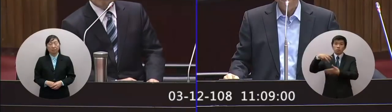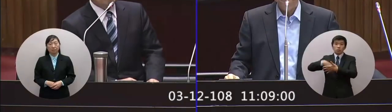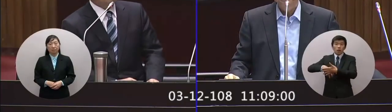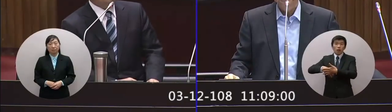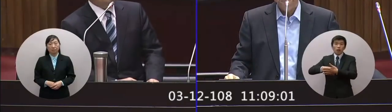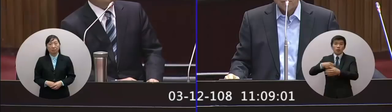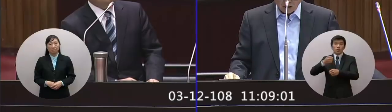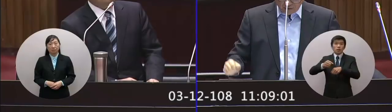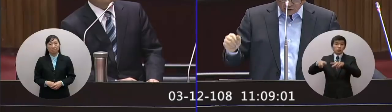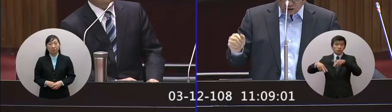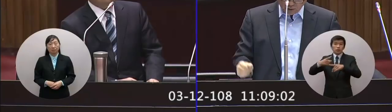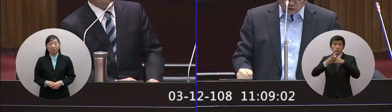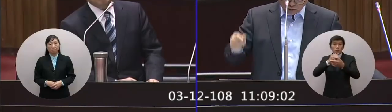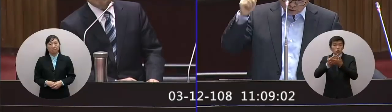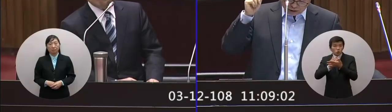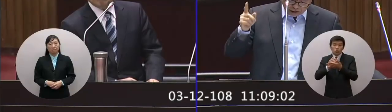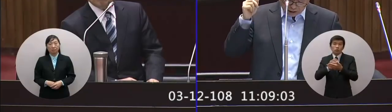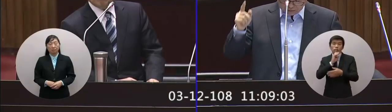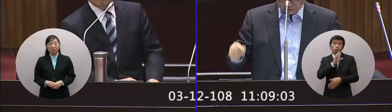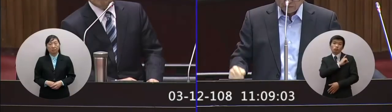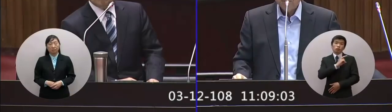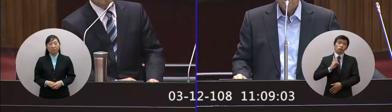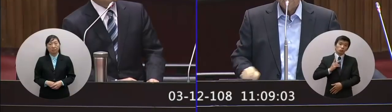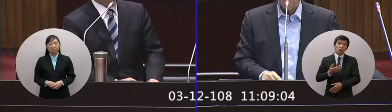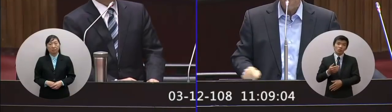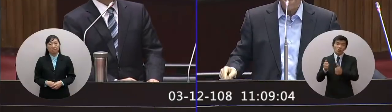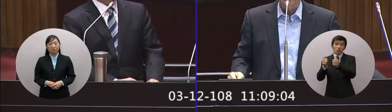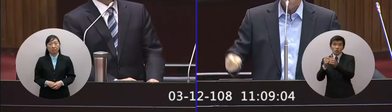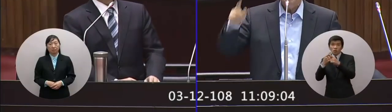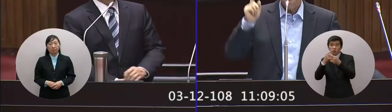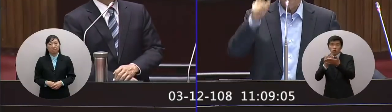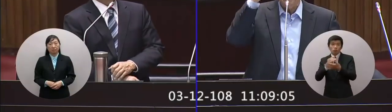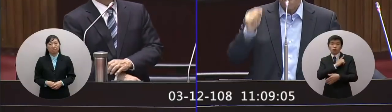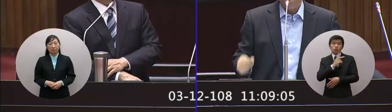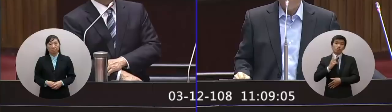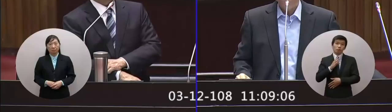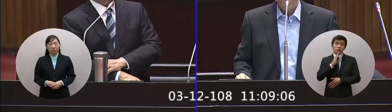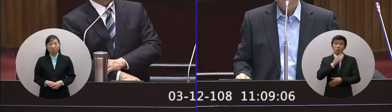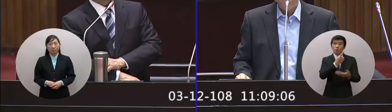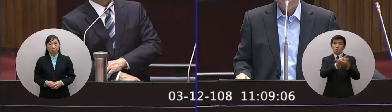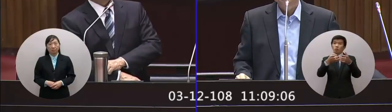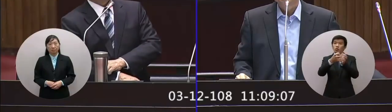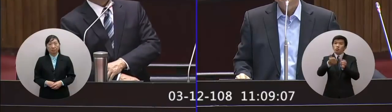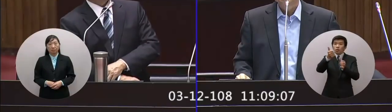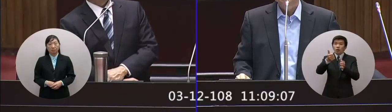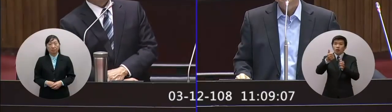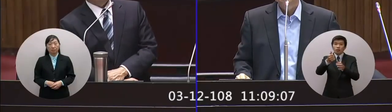任，副执行秘书兼任，各个组长调任。